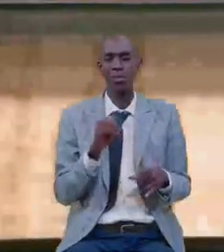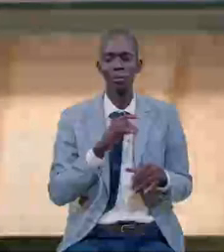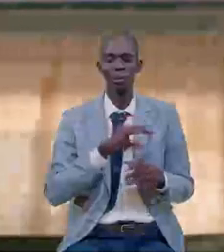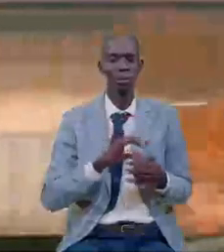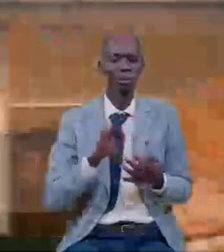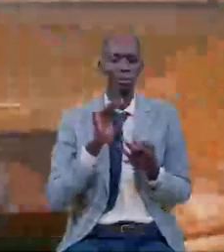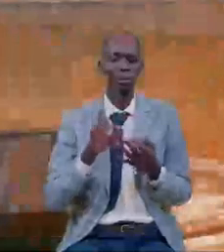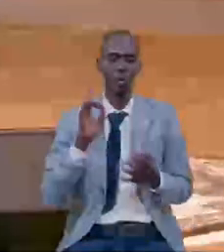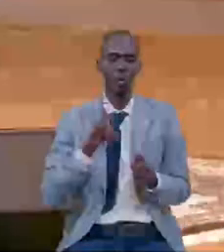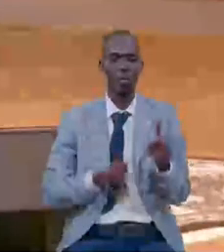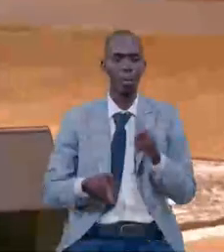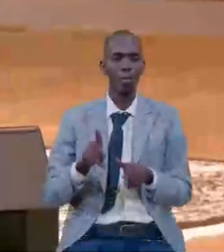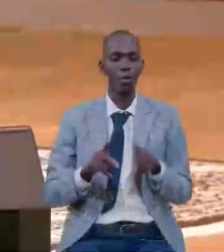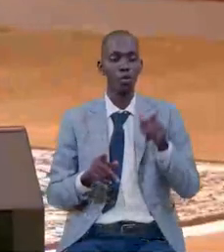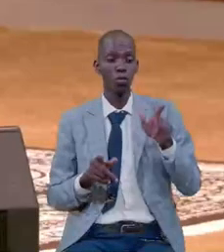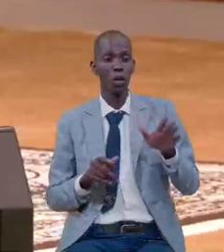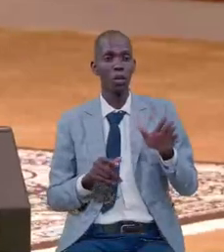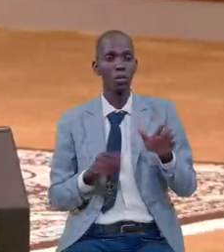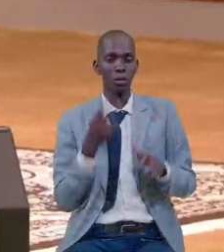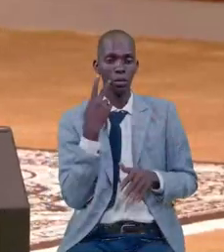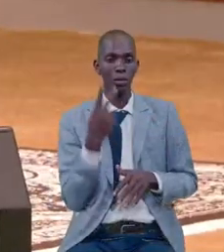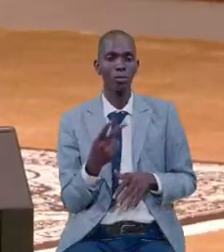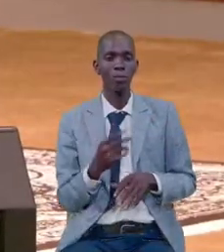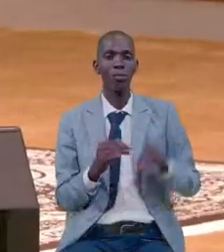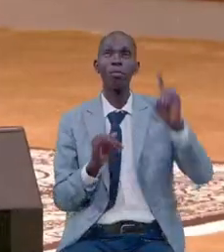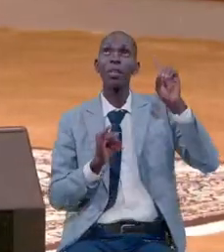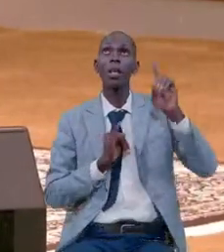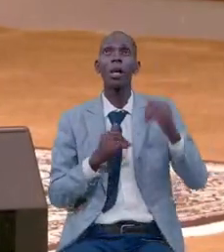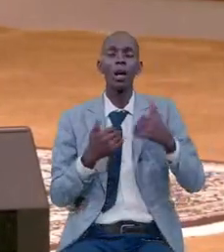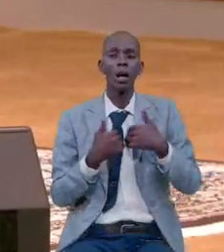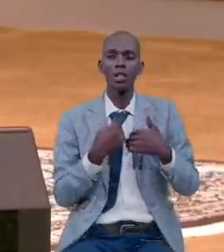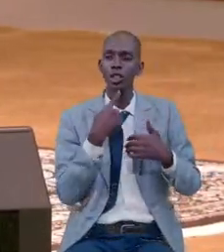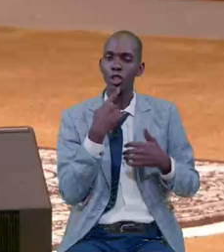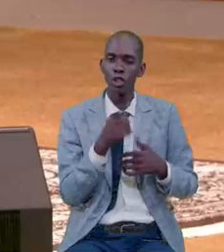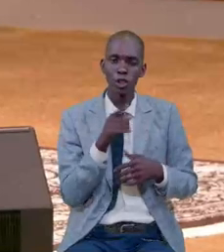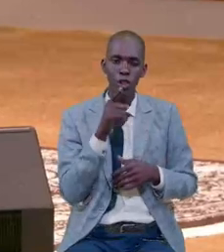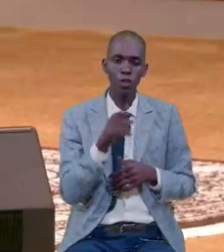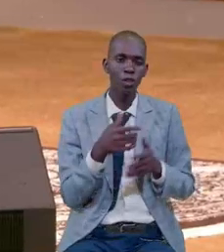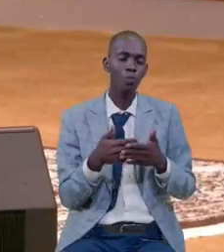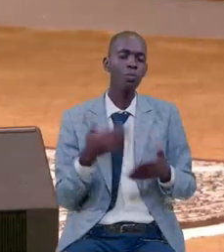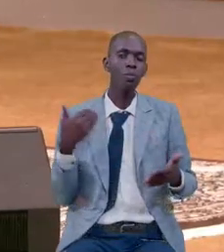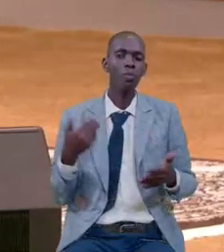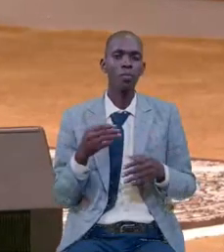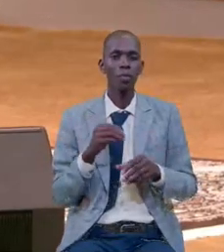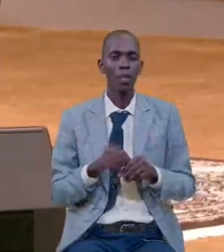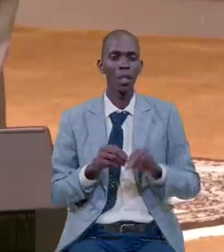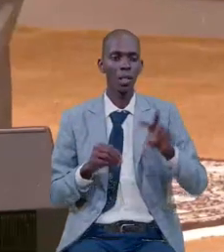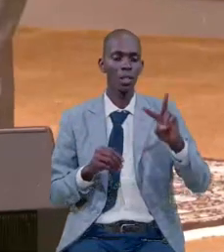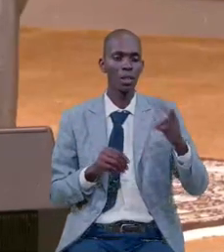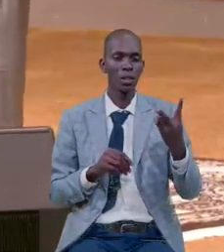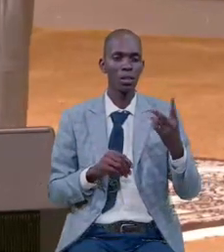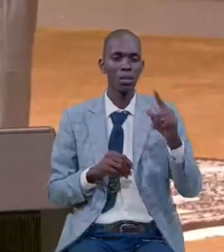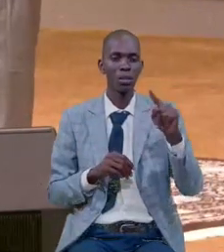25. Voici, je voulais annoncer d'avance.